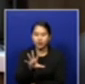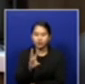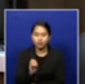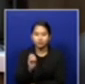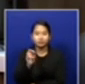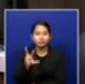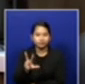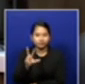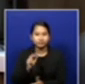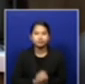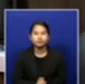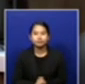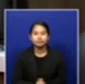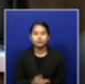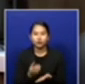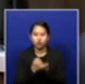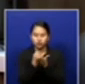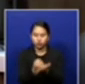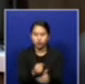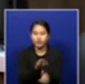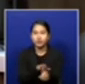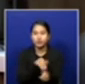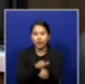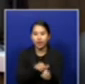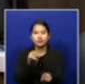2563ในส่วนของการช่วยเหลือเยียวยา